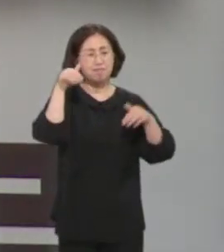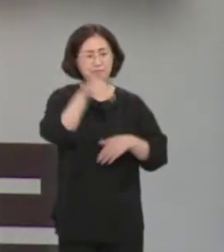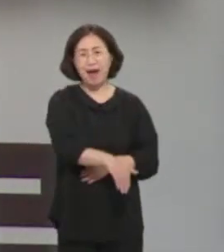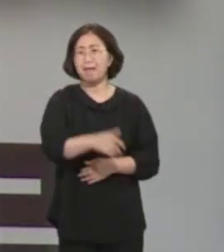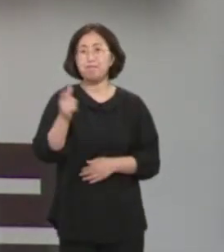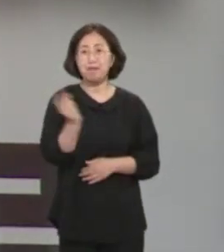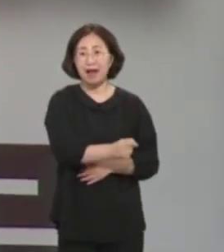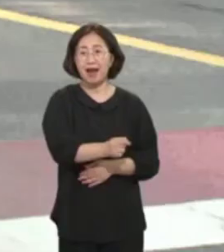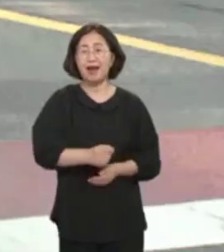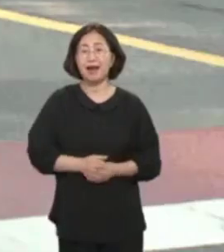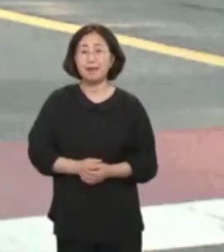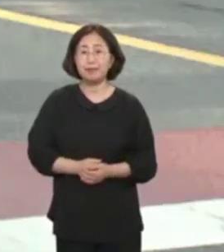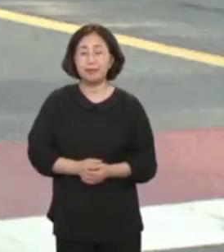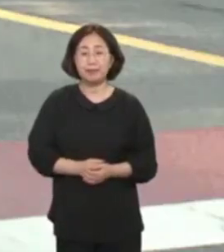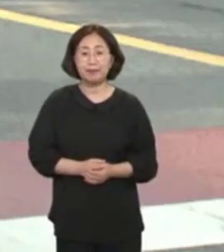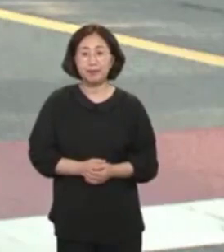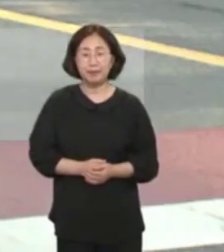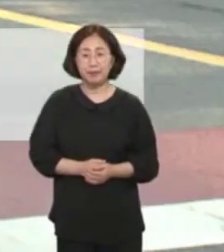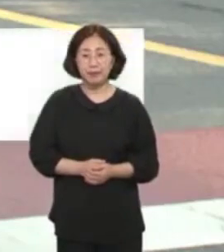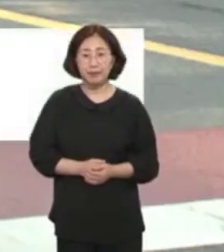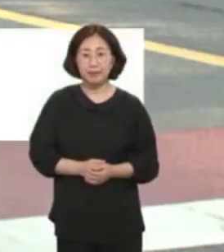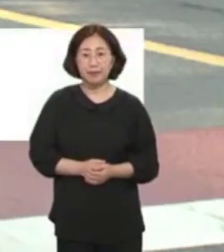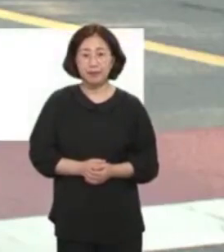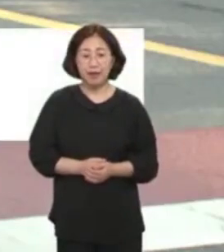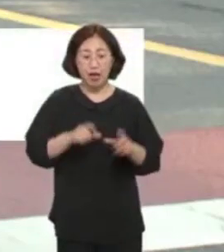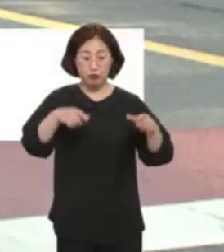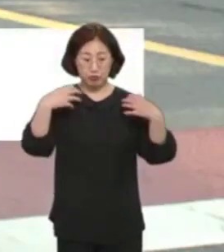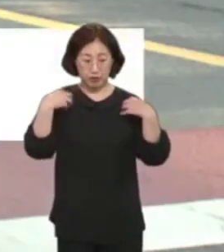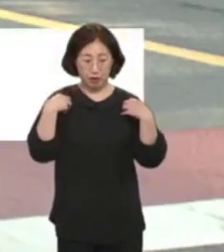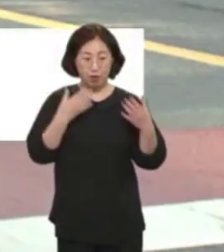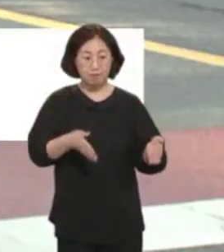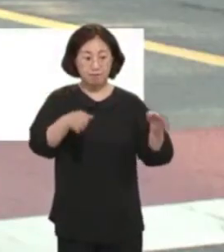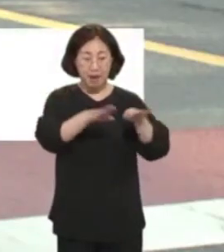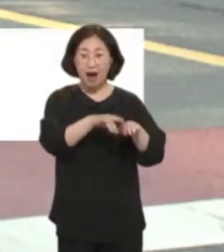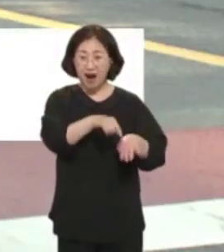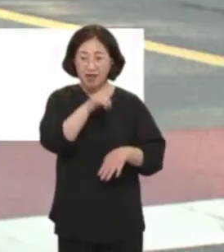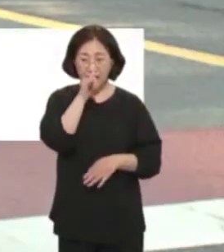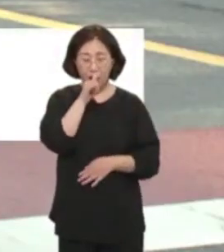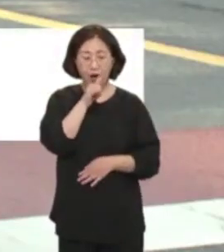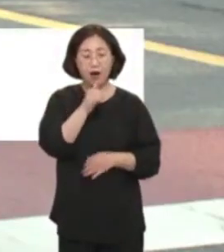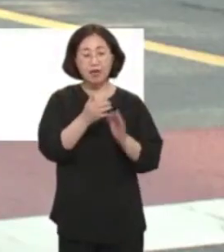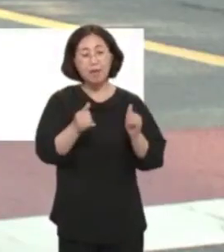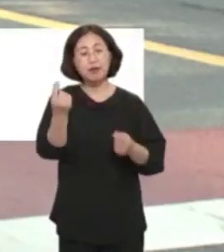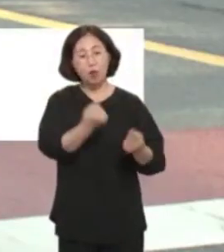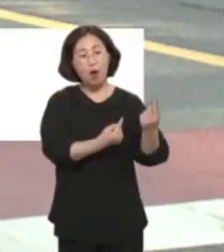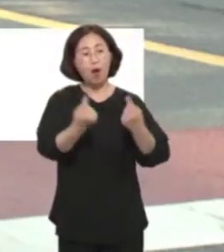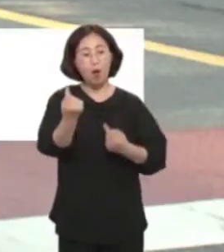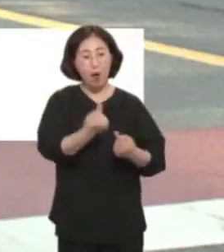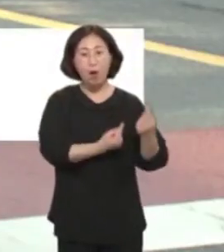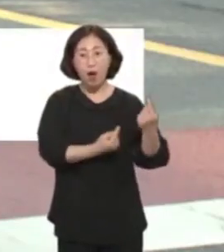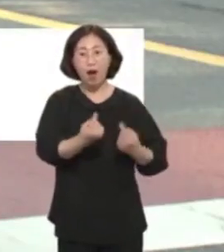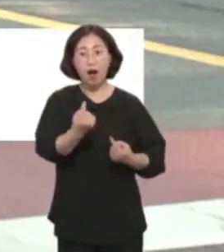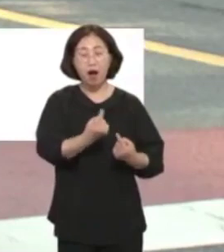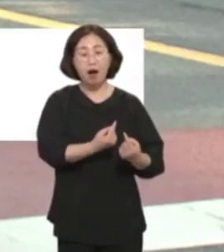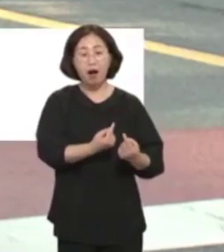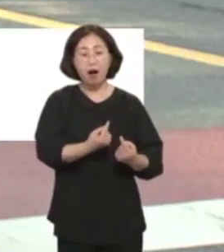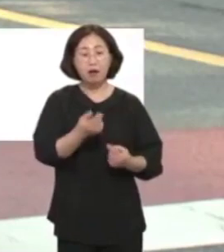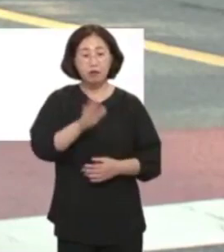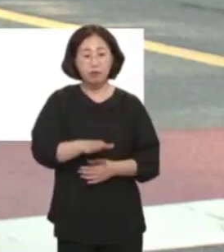있습니다. 군청이라는 그 기관이 있으니까 사람들이 그 일을 보기 위해서 많이 다니잖아요.